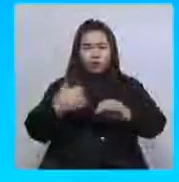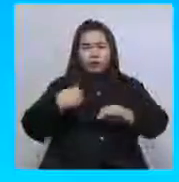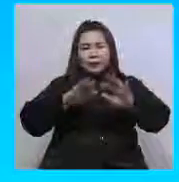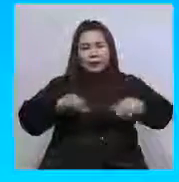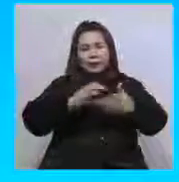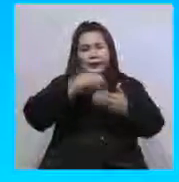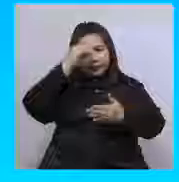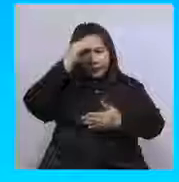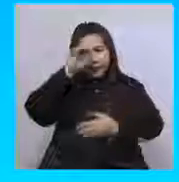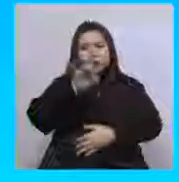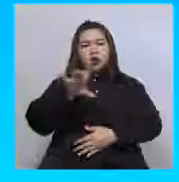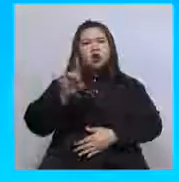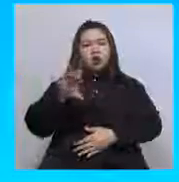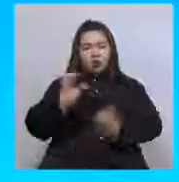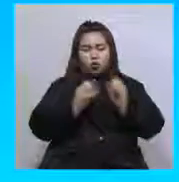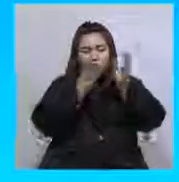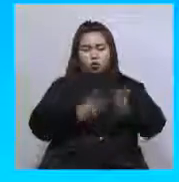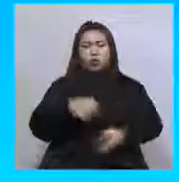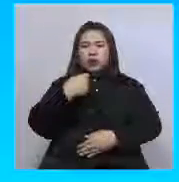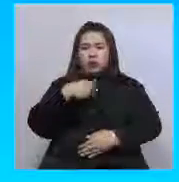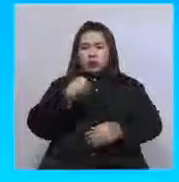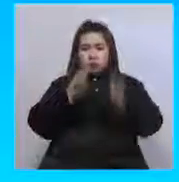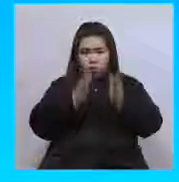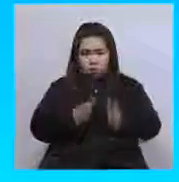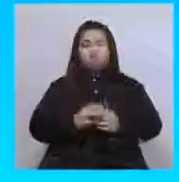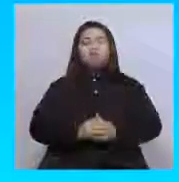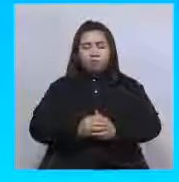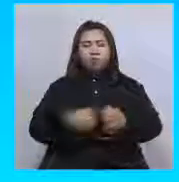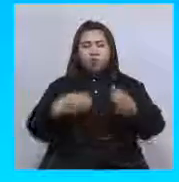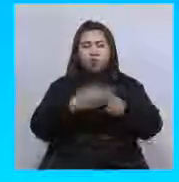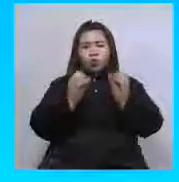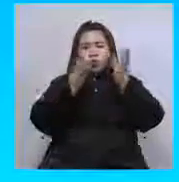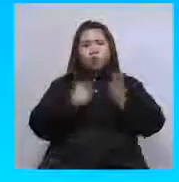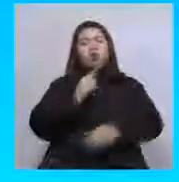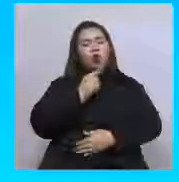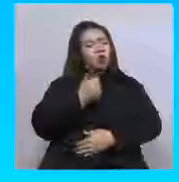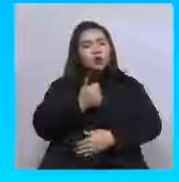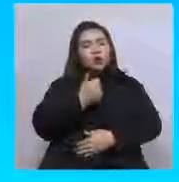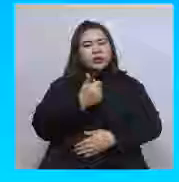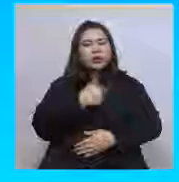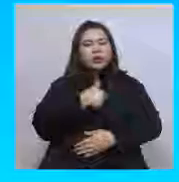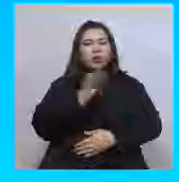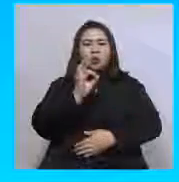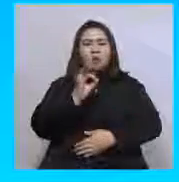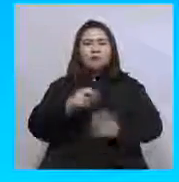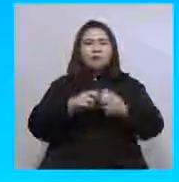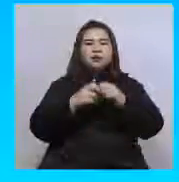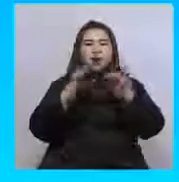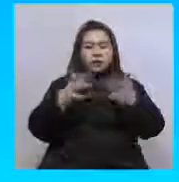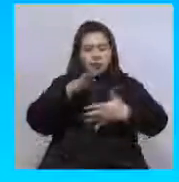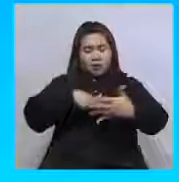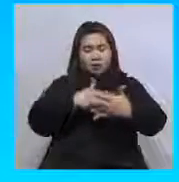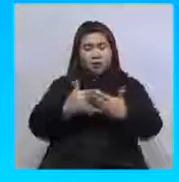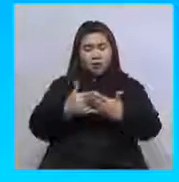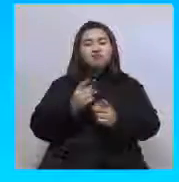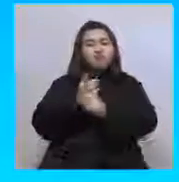นักเรียนกว่า100คนแล้วก็ครู10คนค่ะซึ่งคณะครูก็ยืนยันนะคะว่ามีขวัญกำลังใจดีแล้วก็พร้อมที่จะปฏิบัติตามแผ